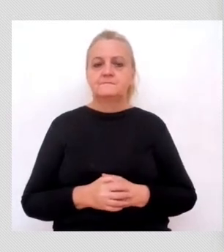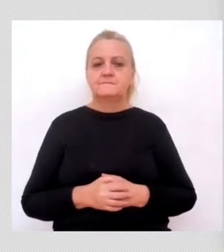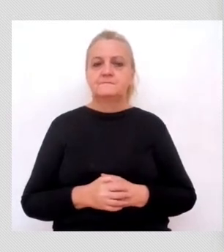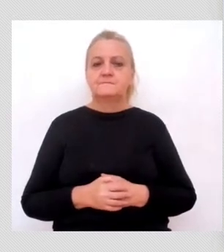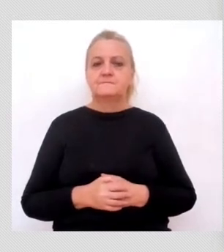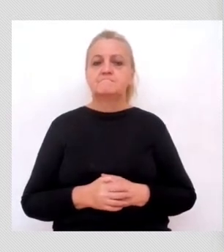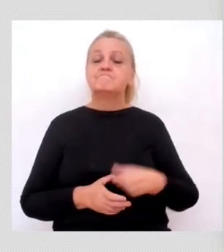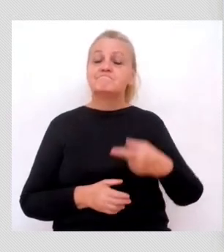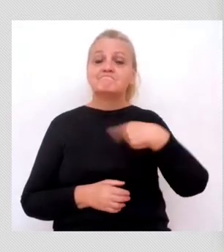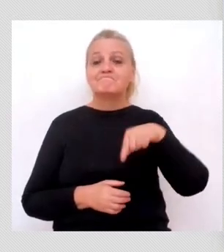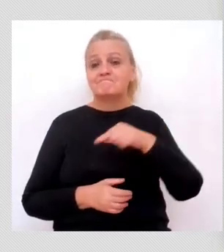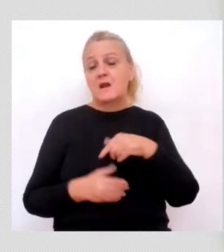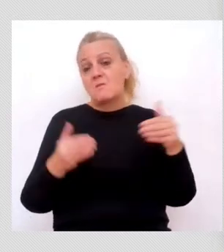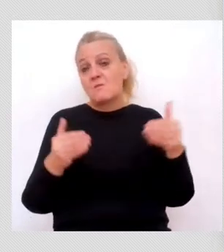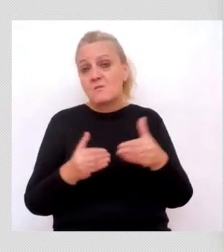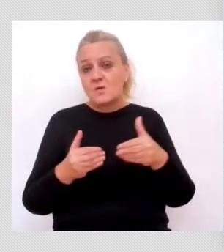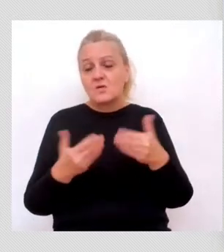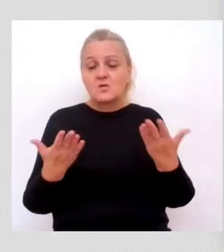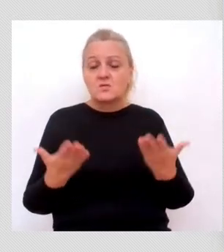nie jest on może